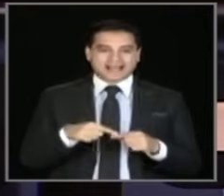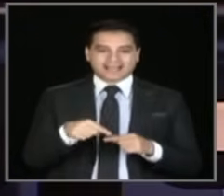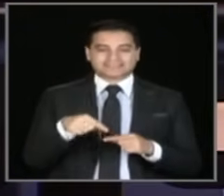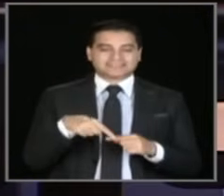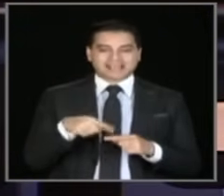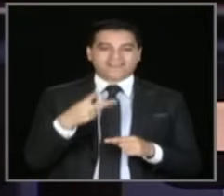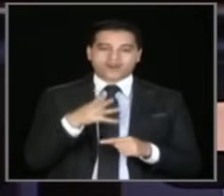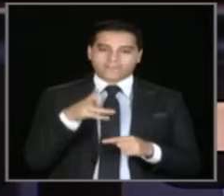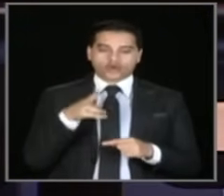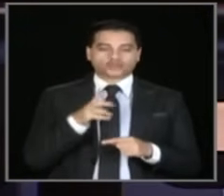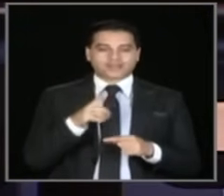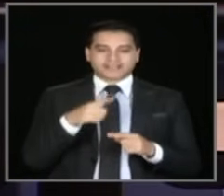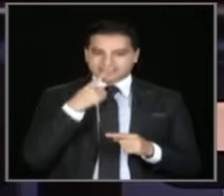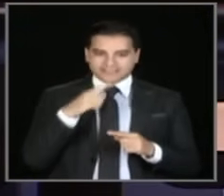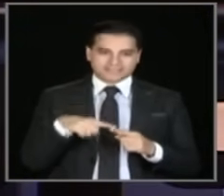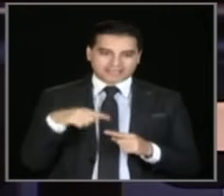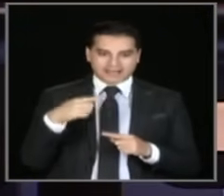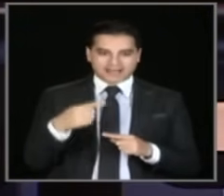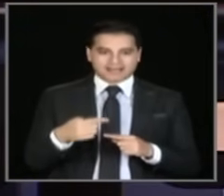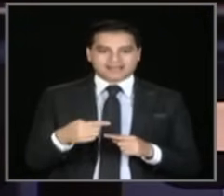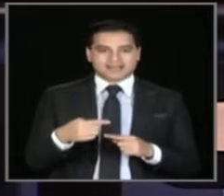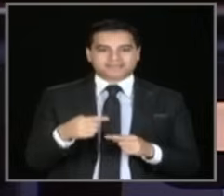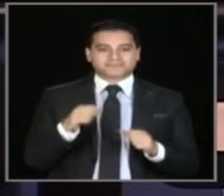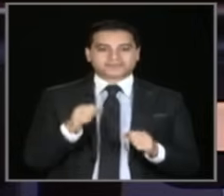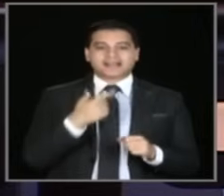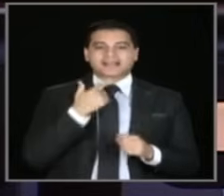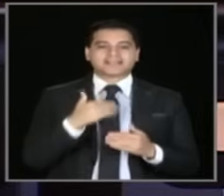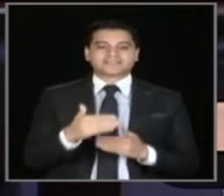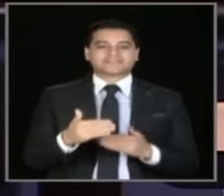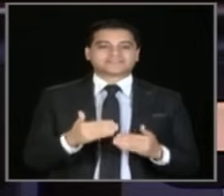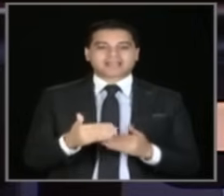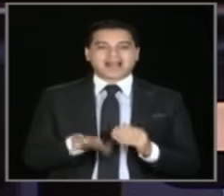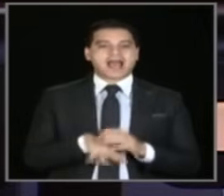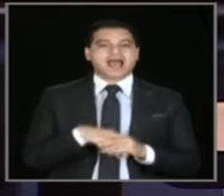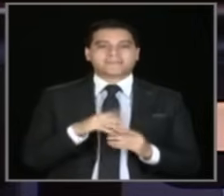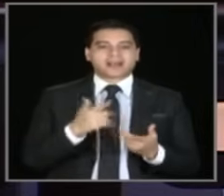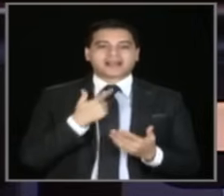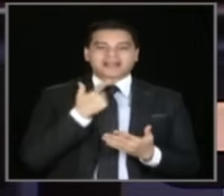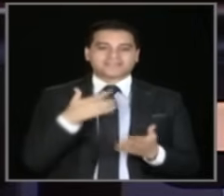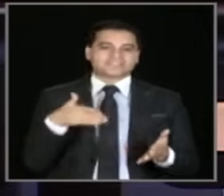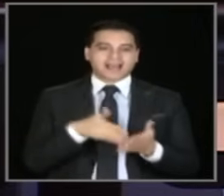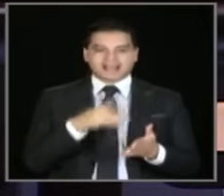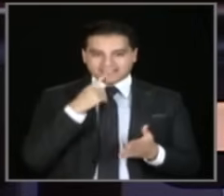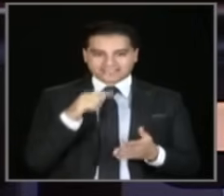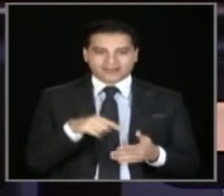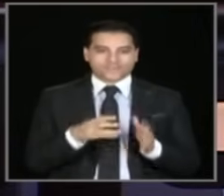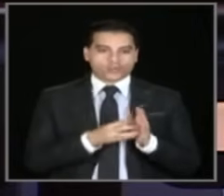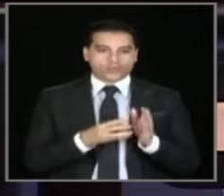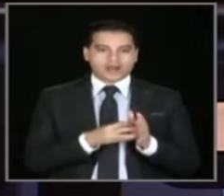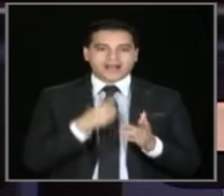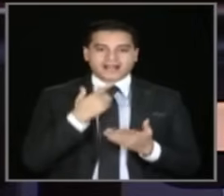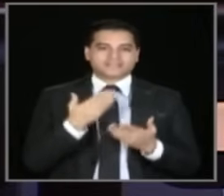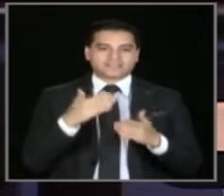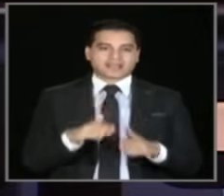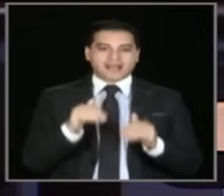مش 2024، سنة داليا منصور، ناوية تعملي إيه؟ والله إحنا آخر سنة السنة دي في الكلية،